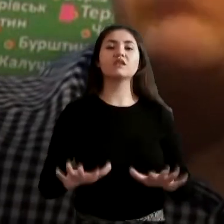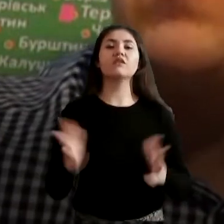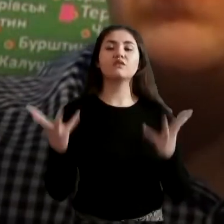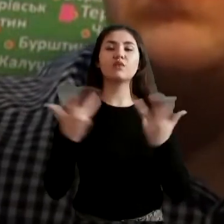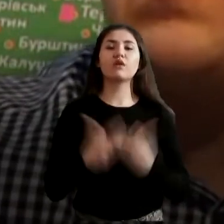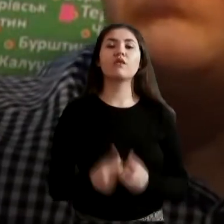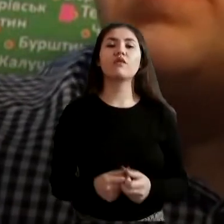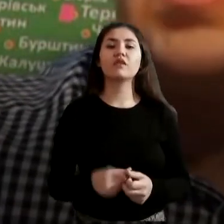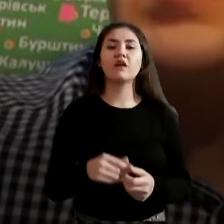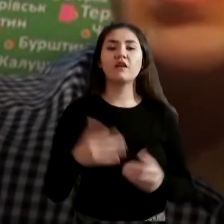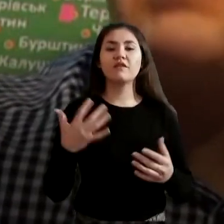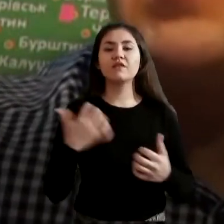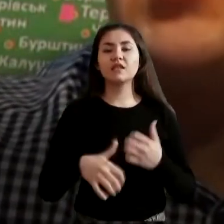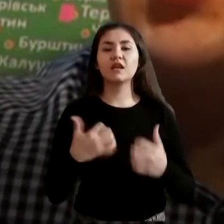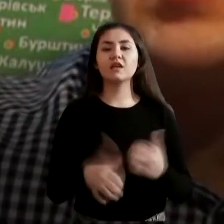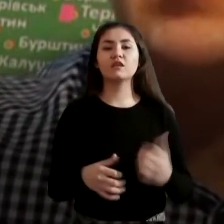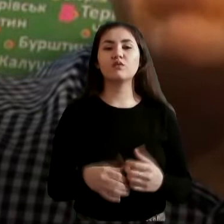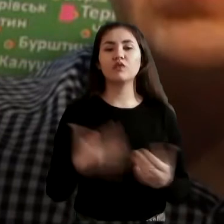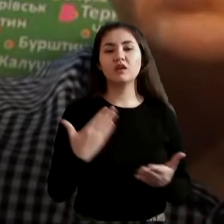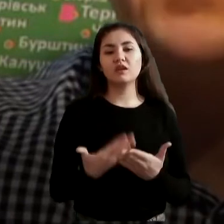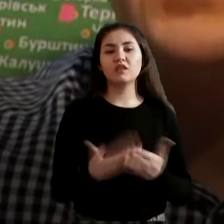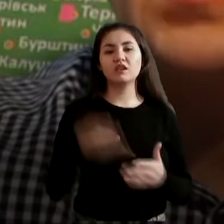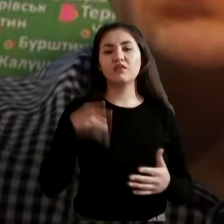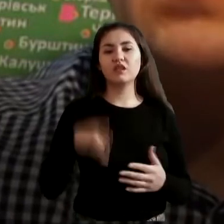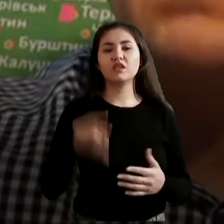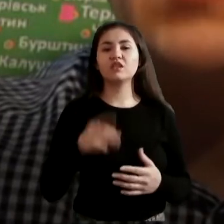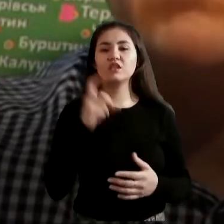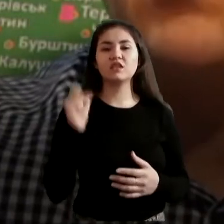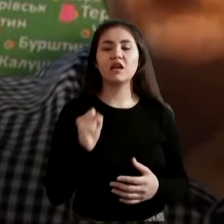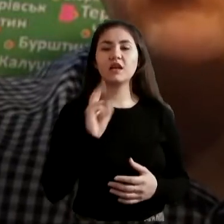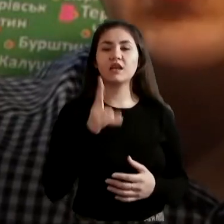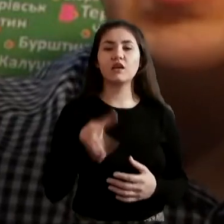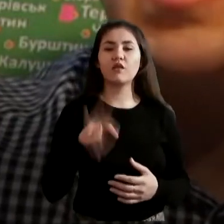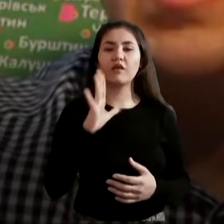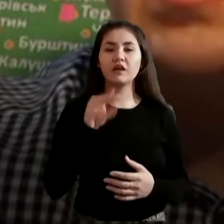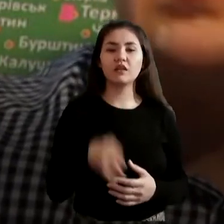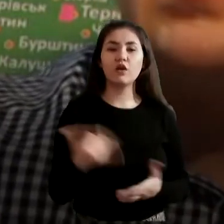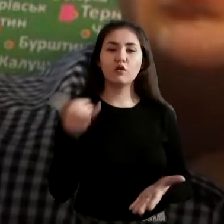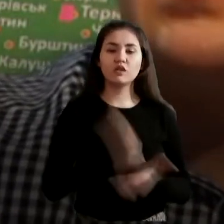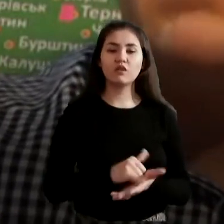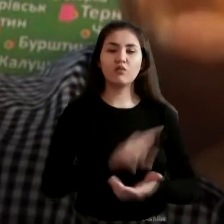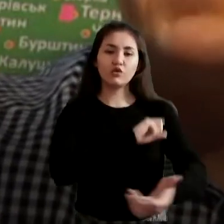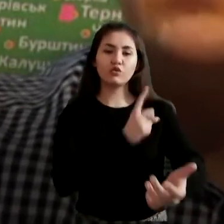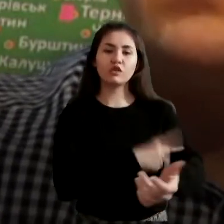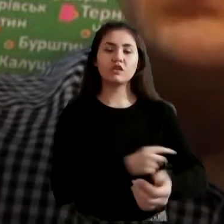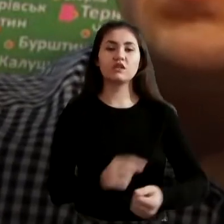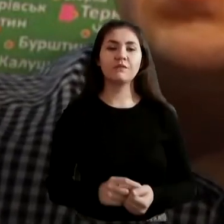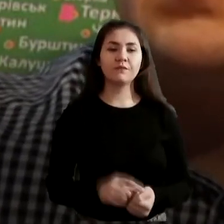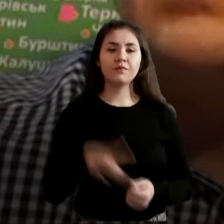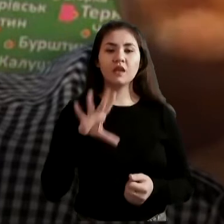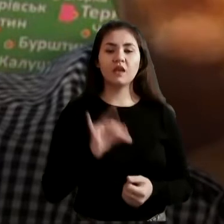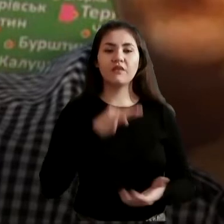в середньому, здається, зараз 2000 за кіловат встановленої потужності. І,